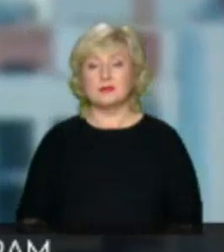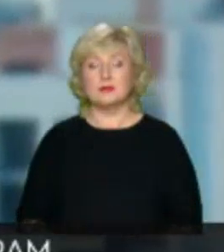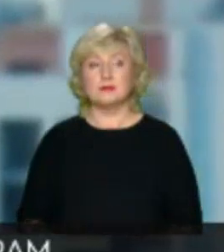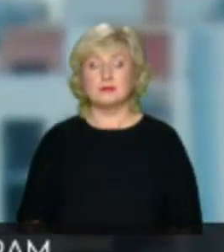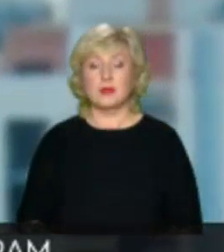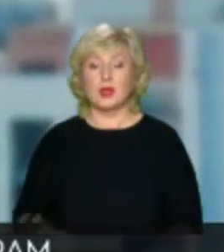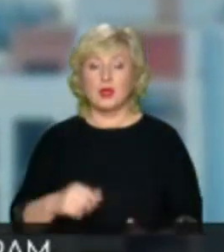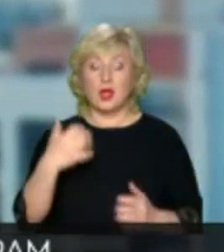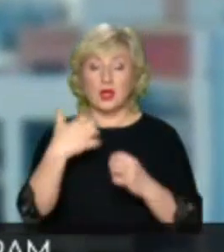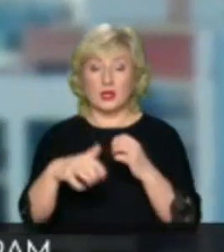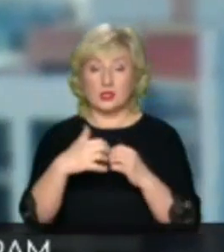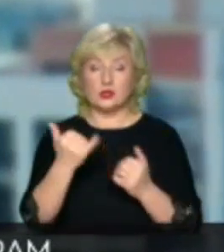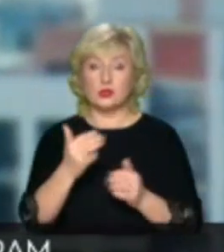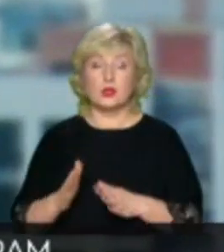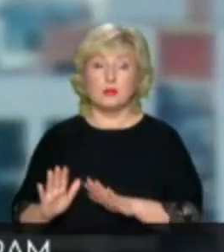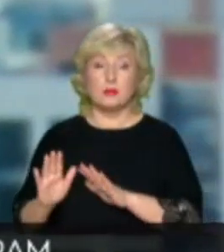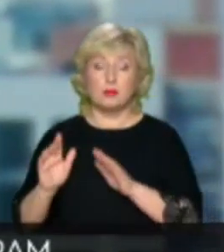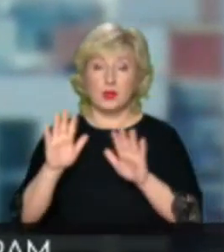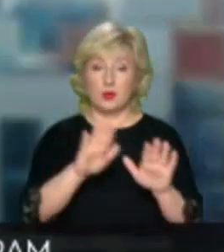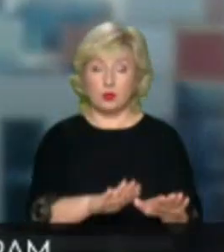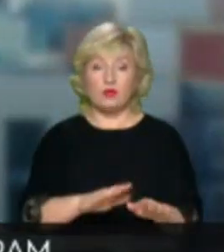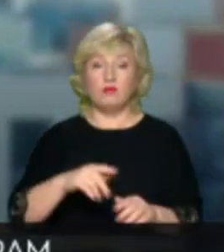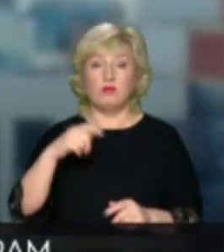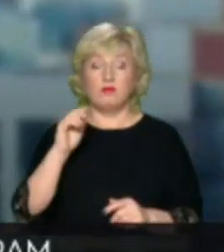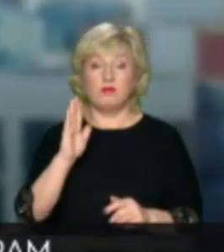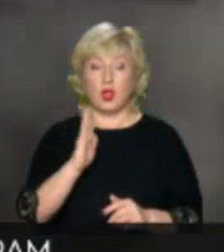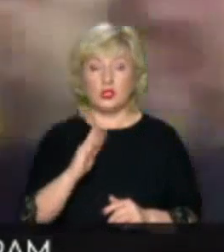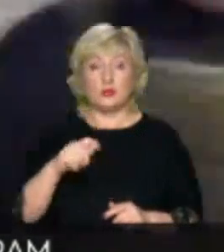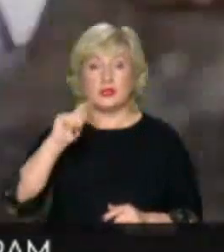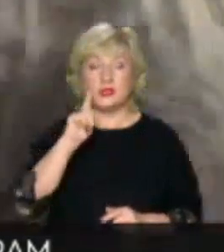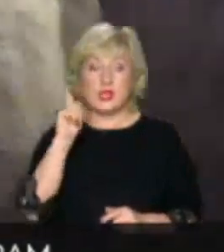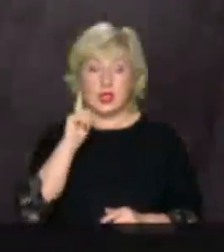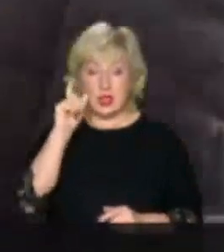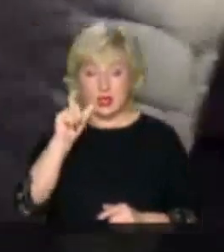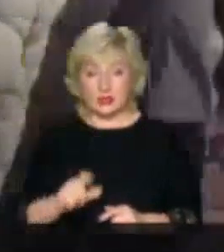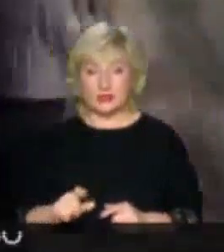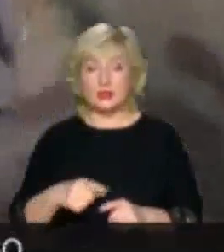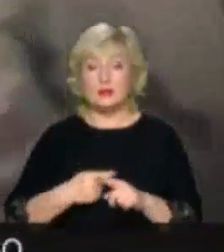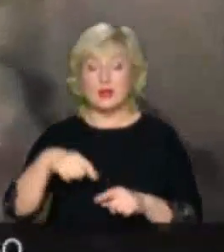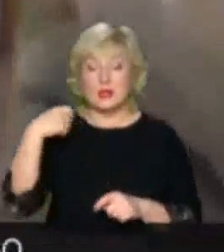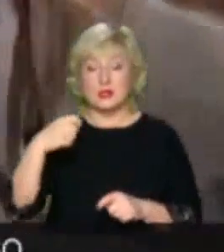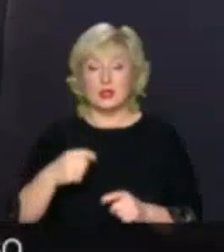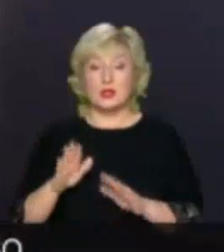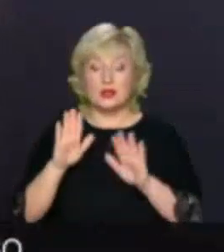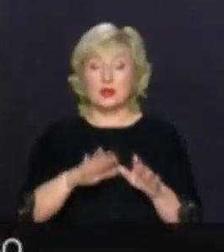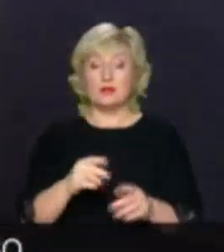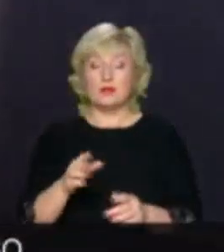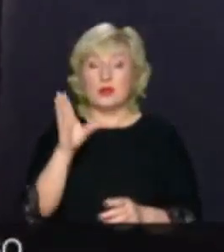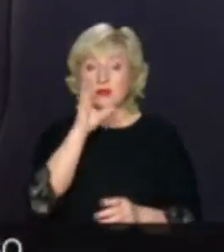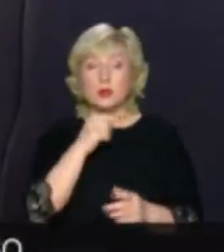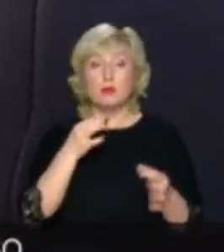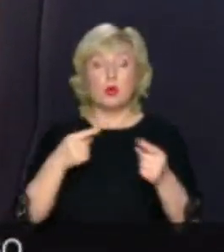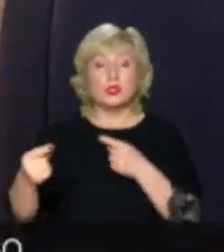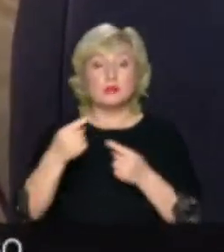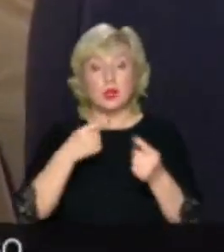І до Херсона сьогодні прибув Володимир Зеленський. Президент України відвідав нещодавно звільнене від окупантів місто та навіть встиг поспілкуватися